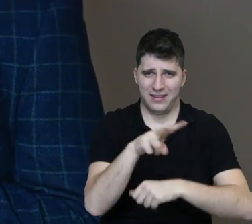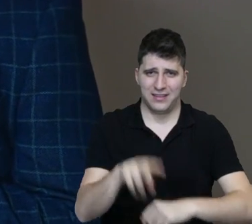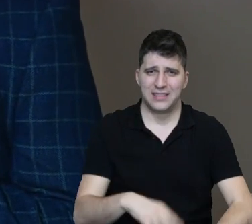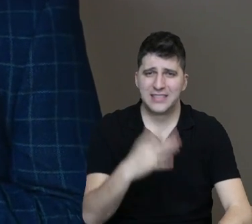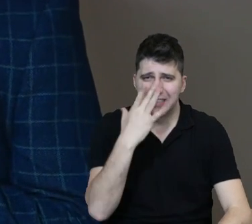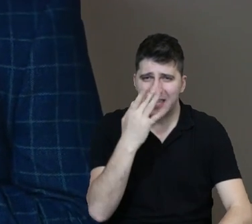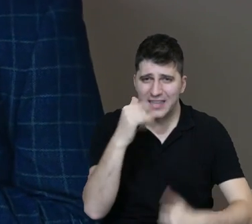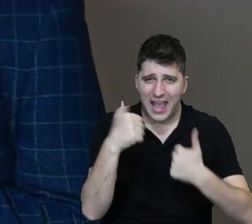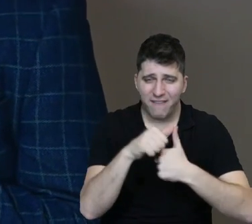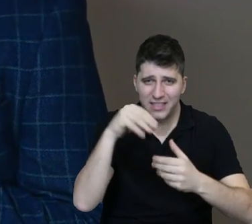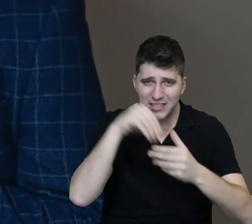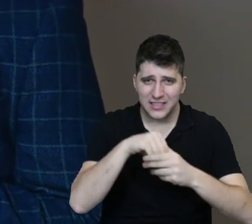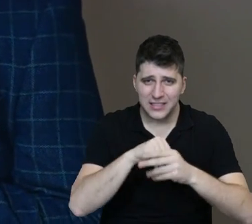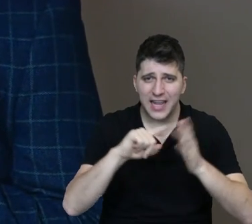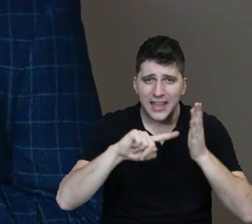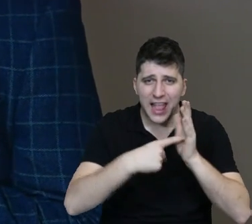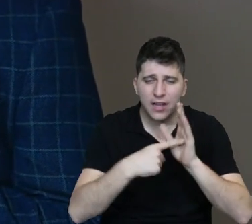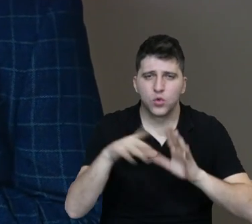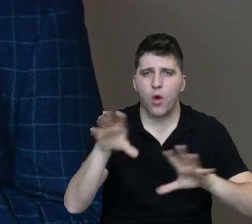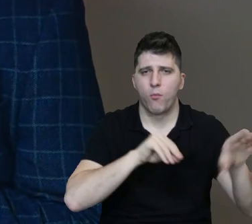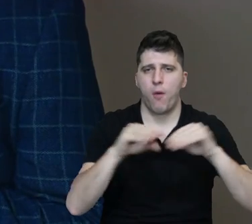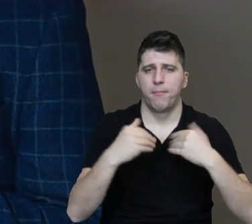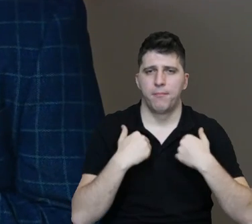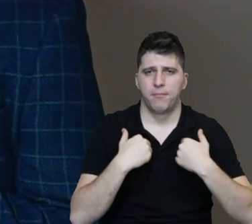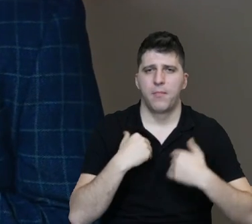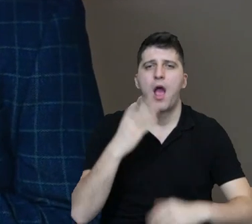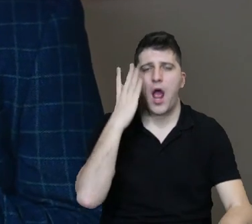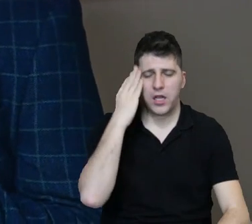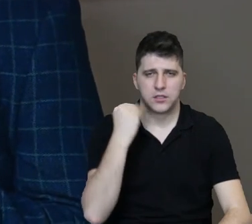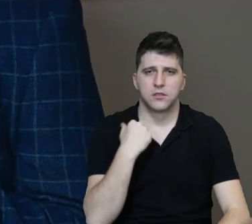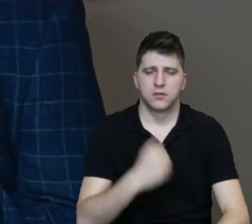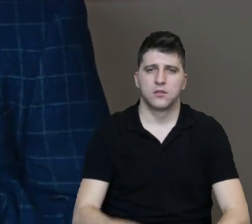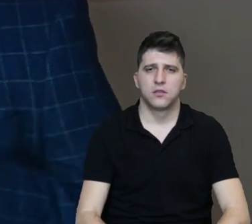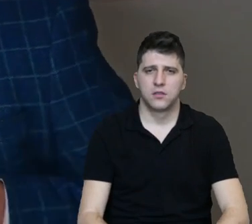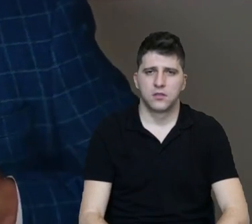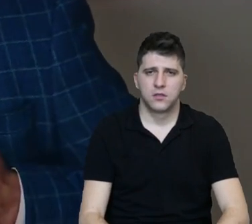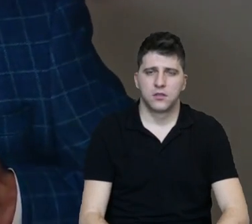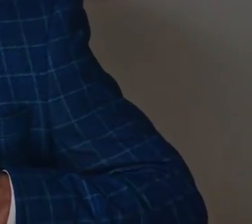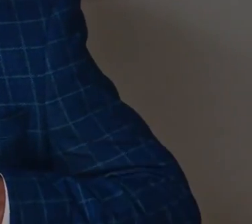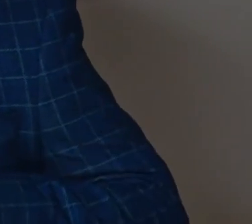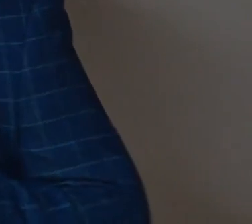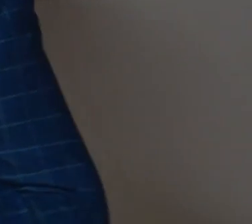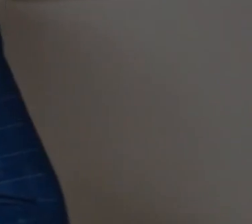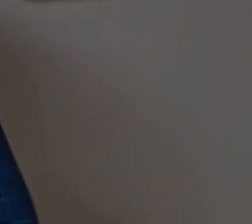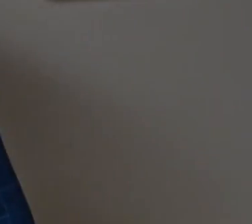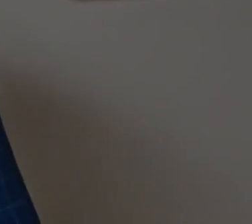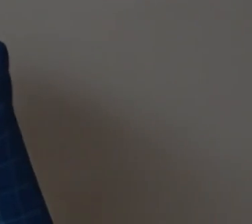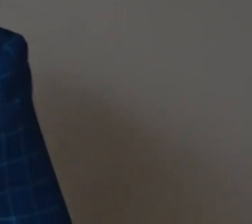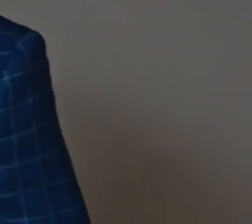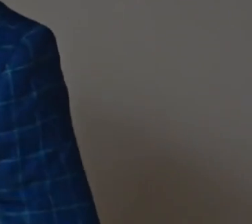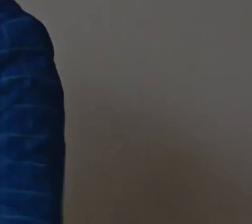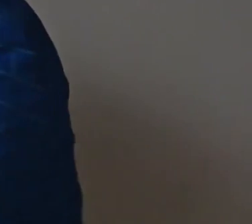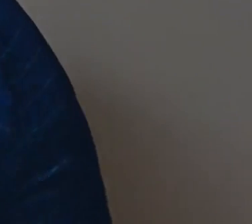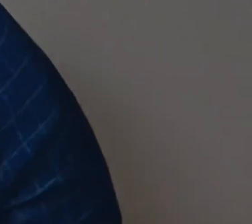düzmece evliliği için delil topluyor. Anlaşıldı. İç cebine koyuyordu, vazgeçti. Önünde